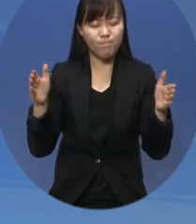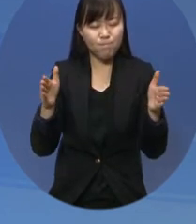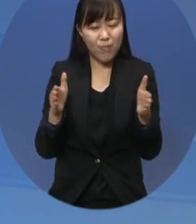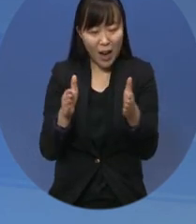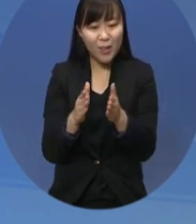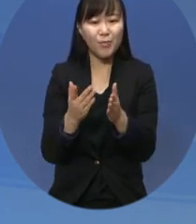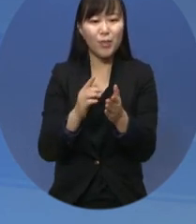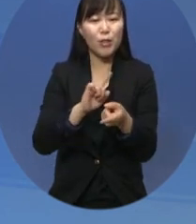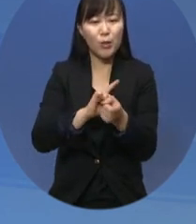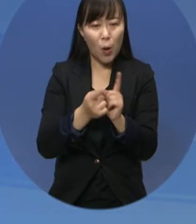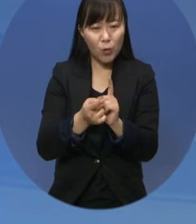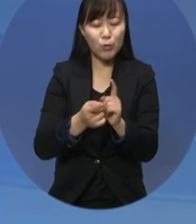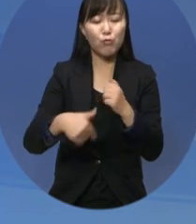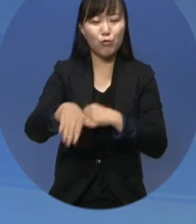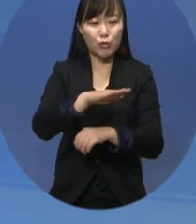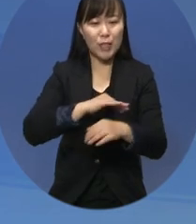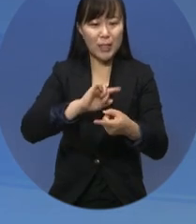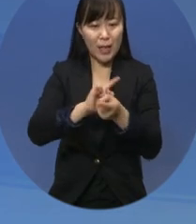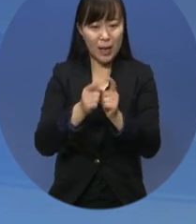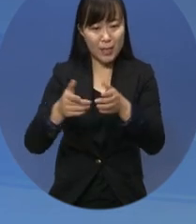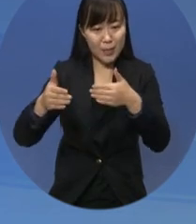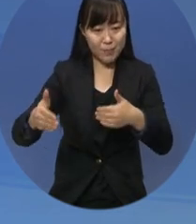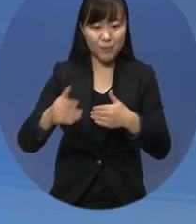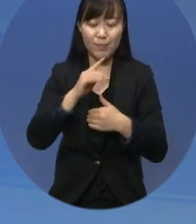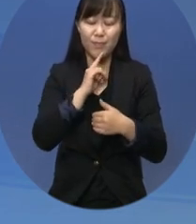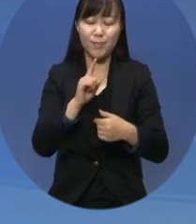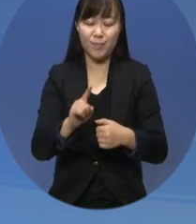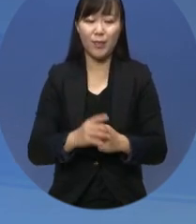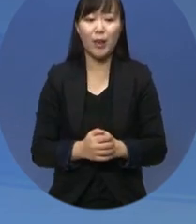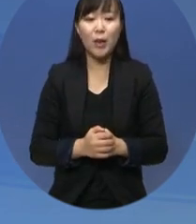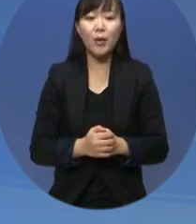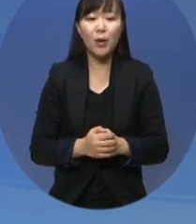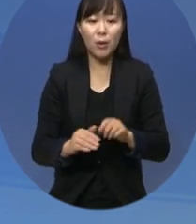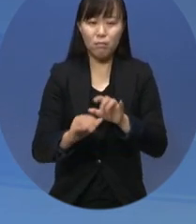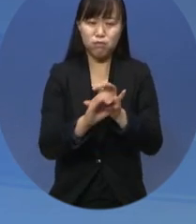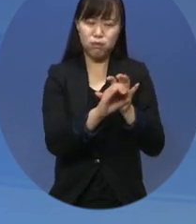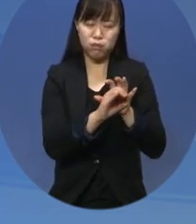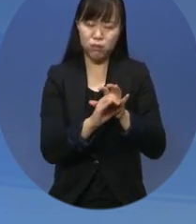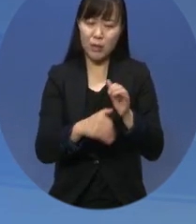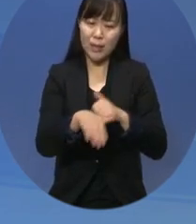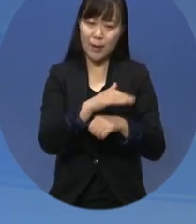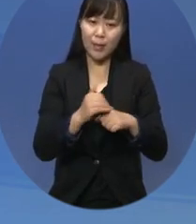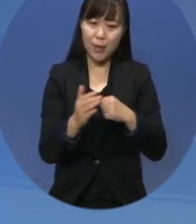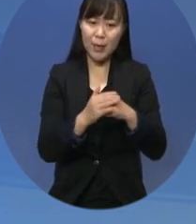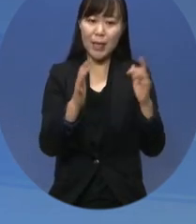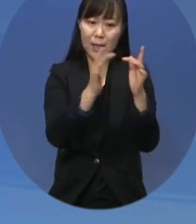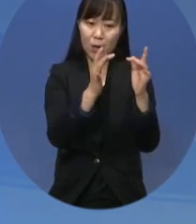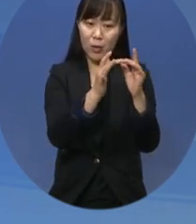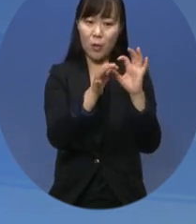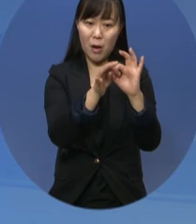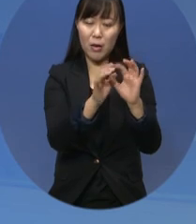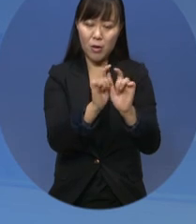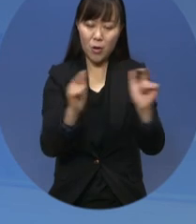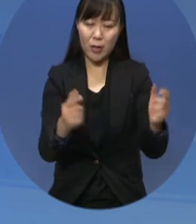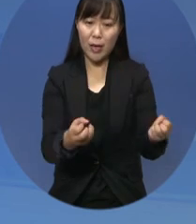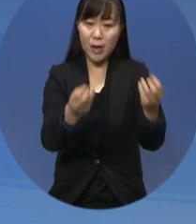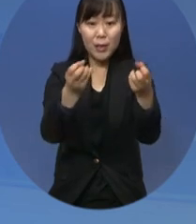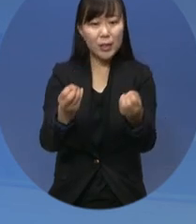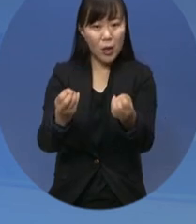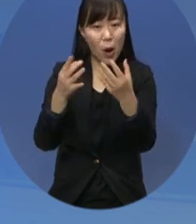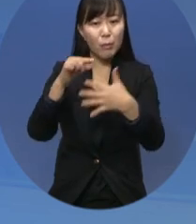우리 사이라는 테마로 진행합니다. 행사는 코로나19 상황을 고려해 온라인 채널 중심의 다양한